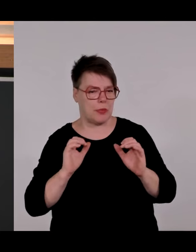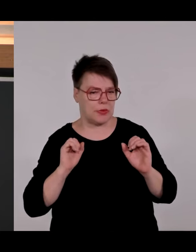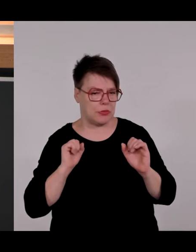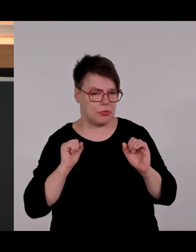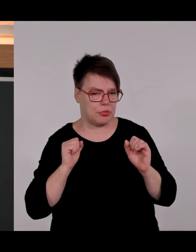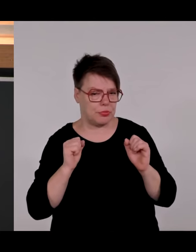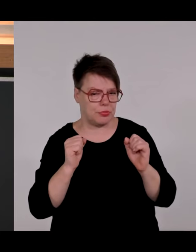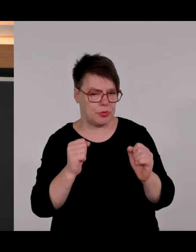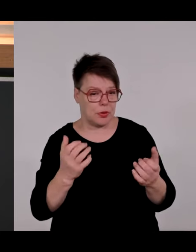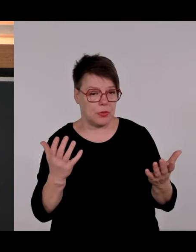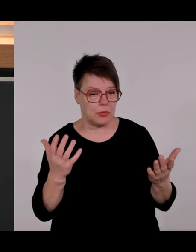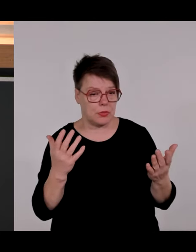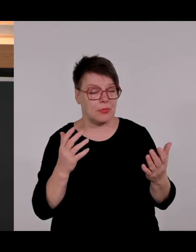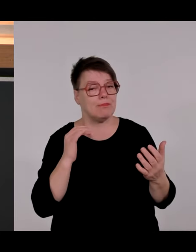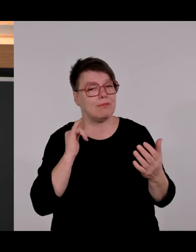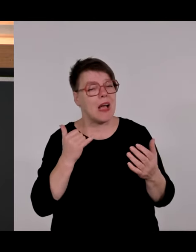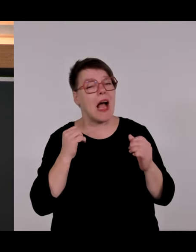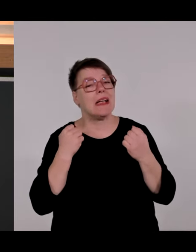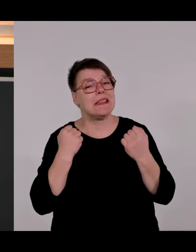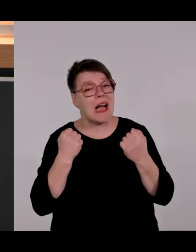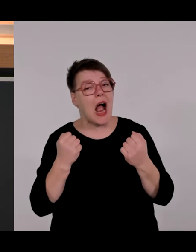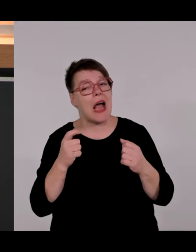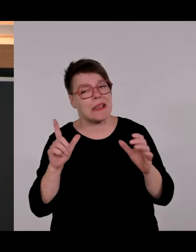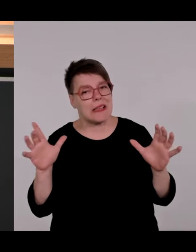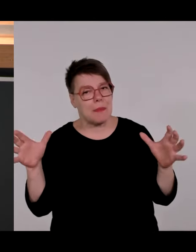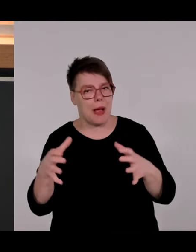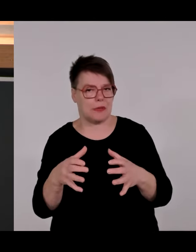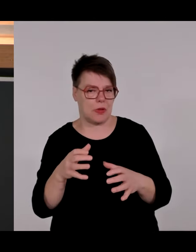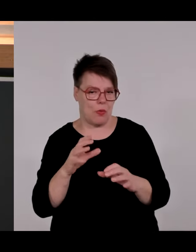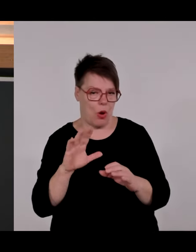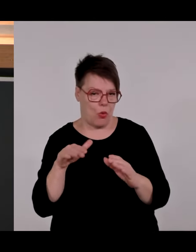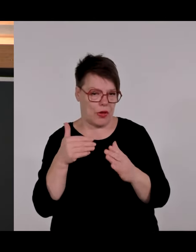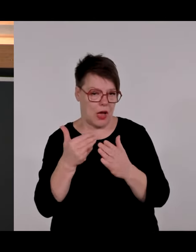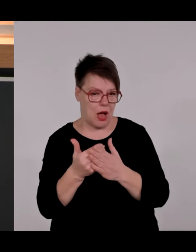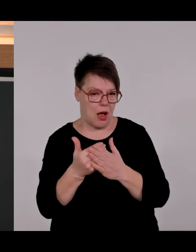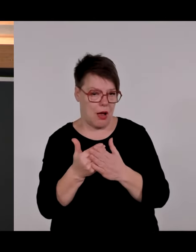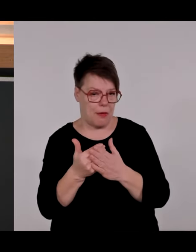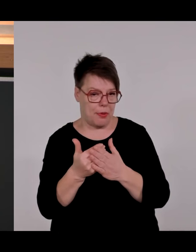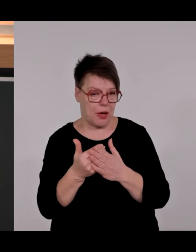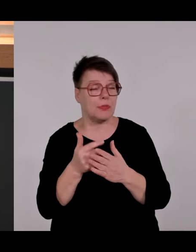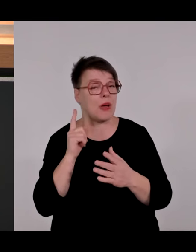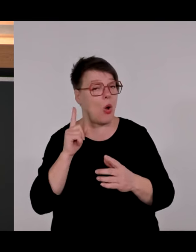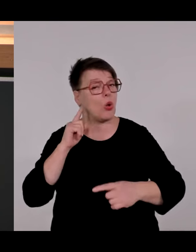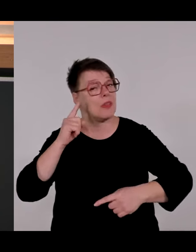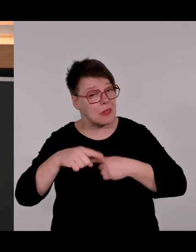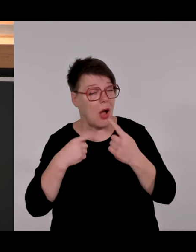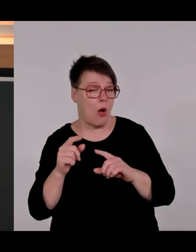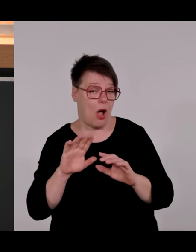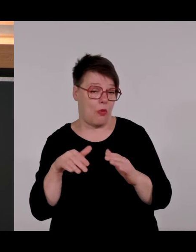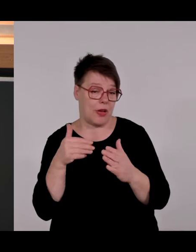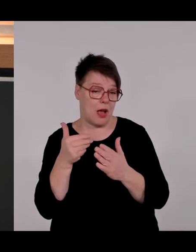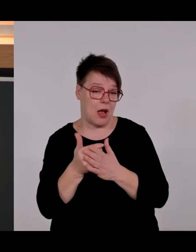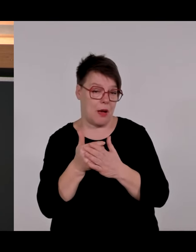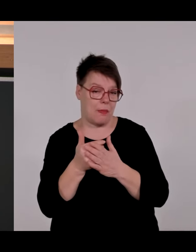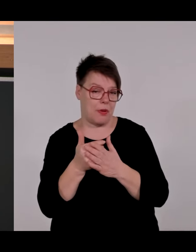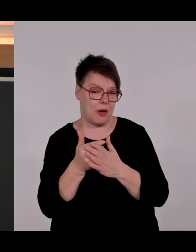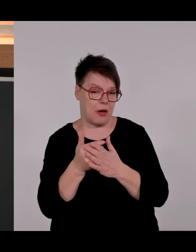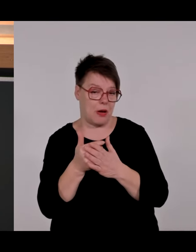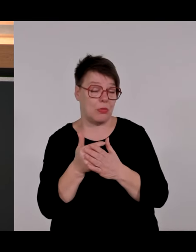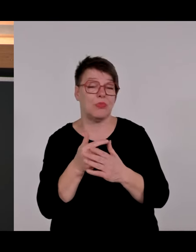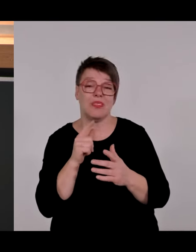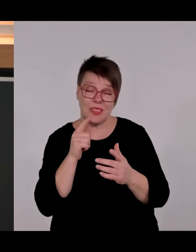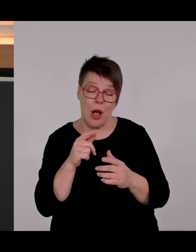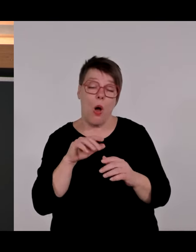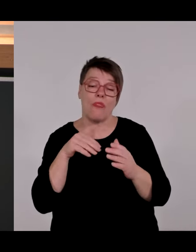und Sicherheit ist eine sehr, sehr breite Aufgabe. Und in diesem Zusammenhang, gerade wenn wir über den Görlitzer Park